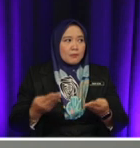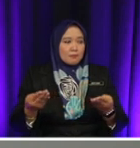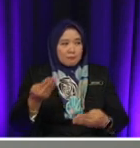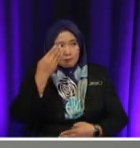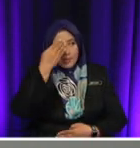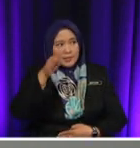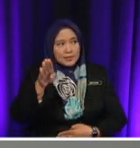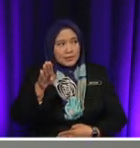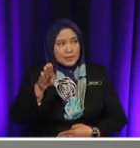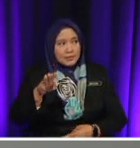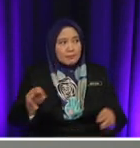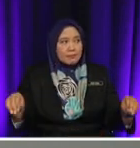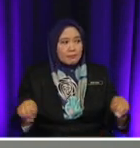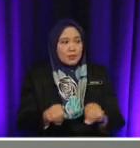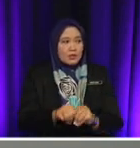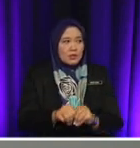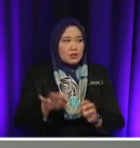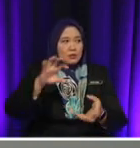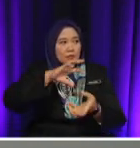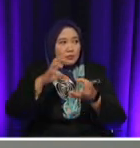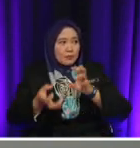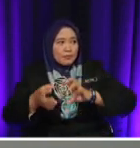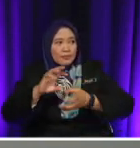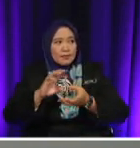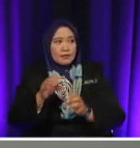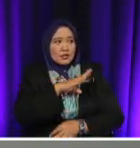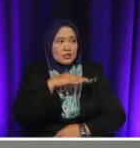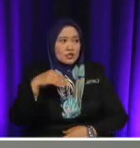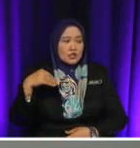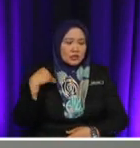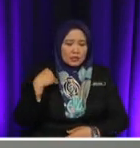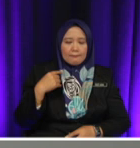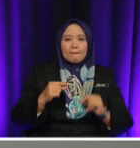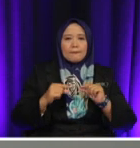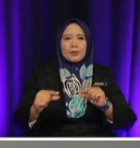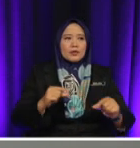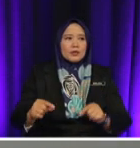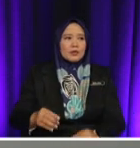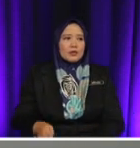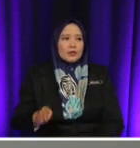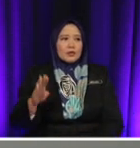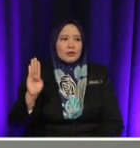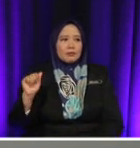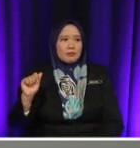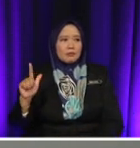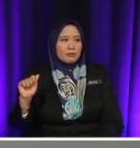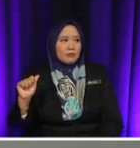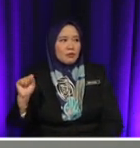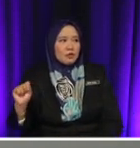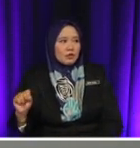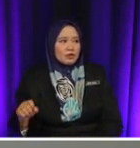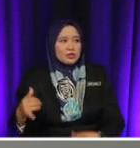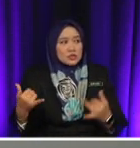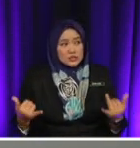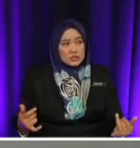diulkan okey tulis satu pemerhatian berdasarkan eksperimen di atas untuk menghasilkan penghasilan